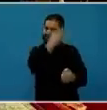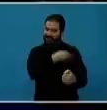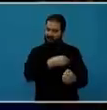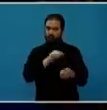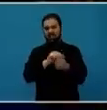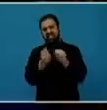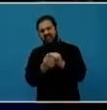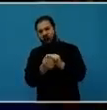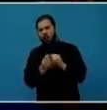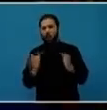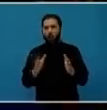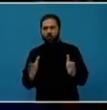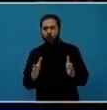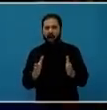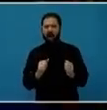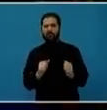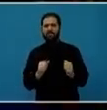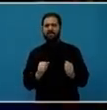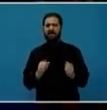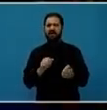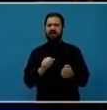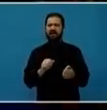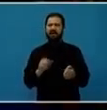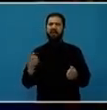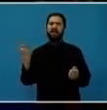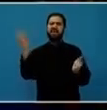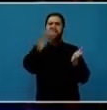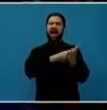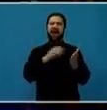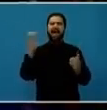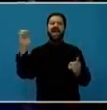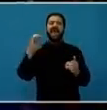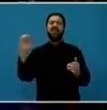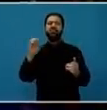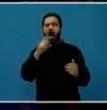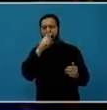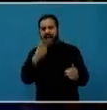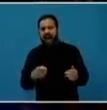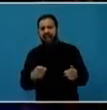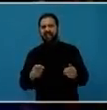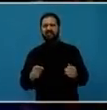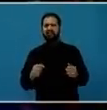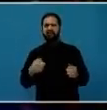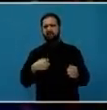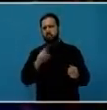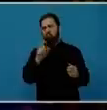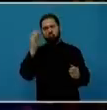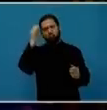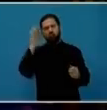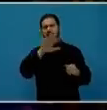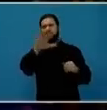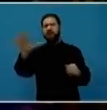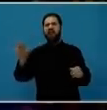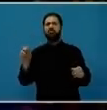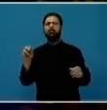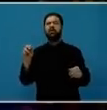de a le controla. Iar energia negativă, nu știu, în spațiul fizicii poate fi